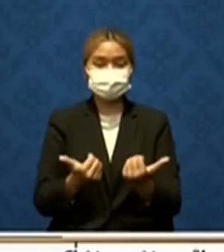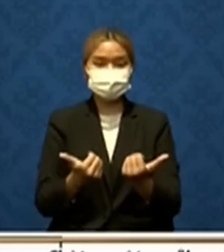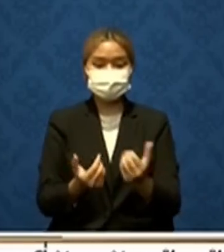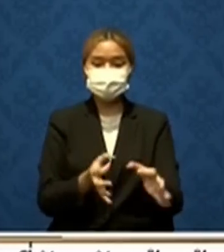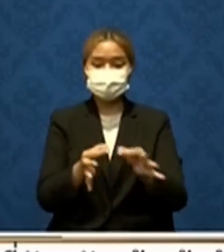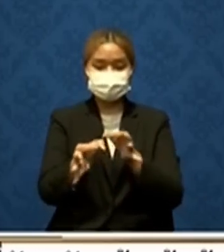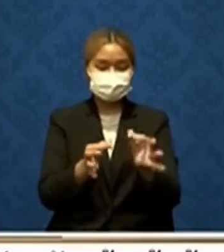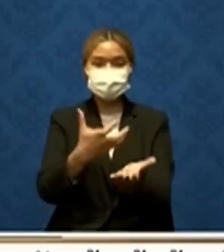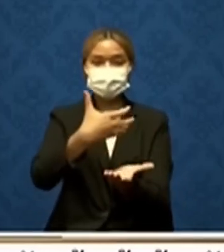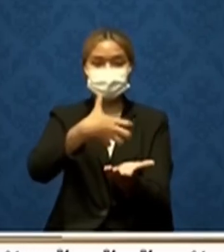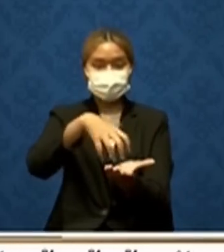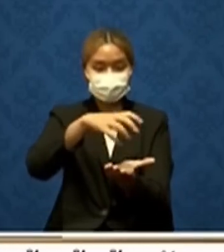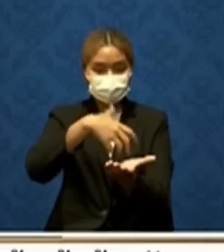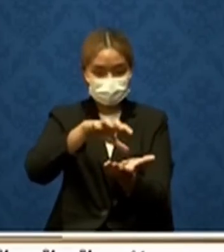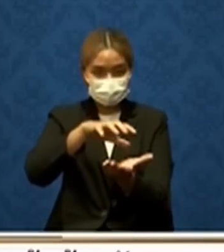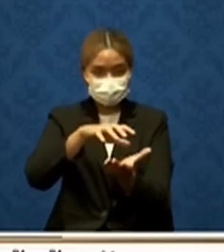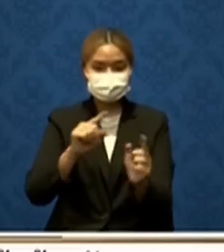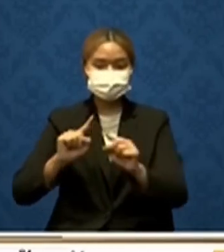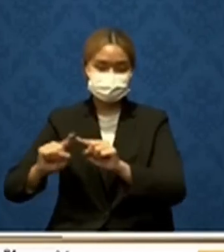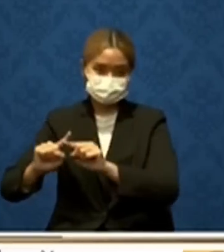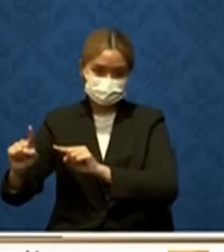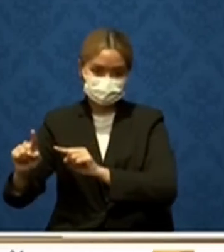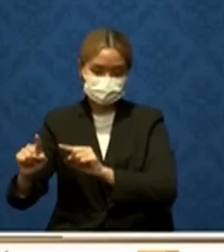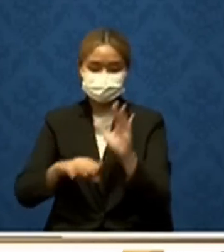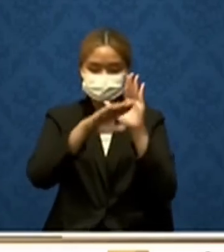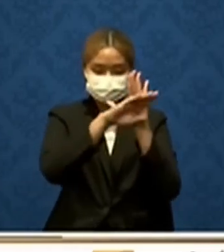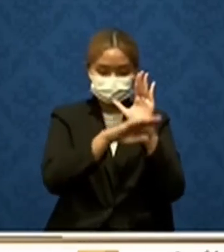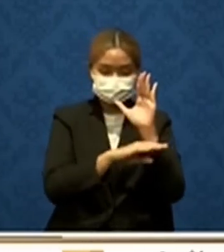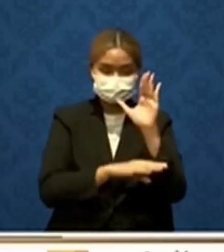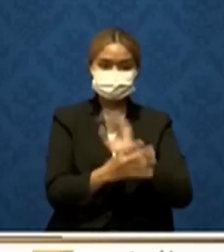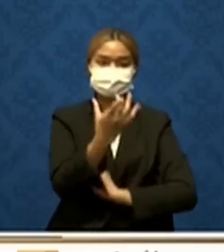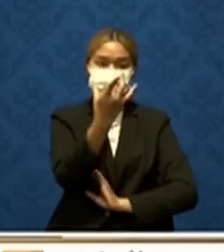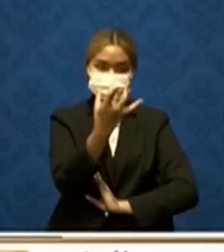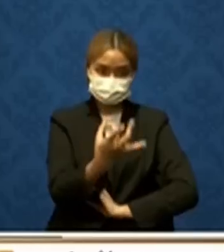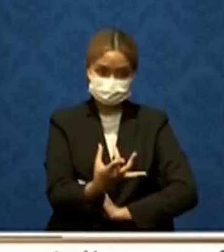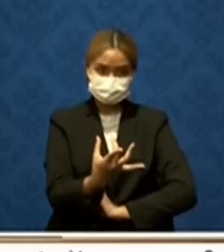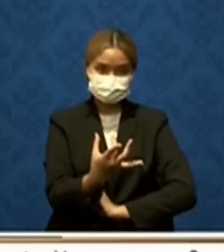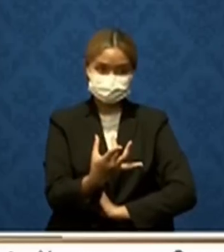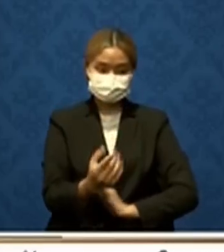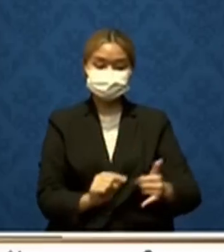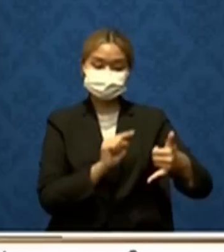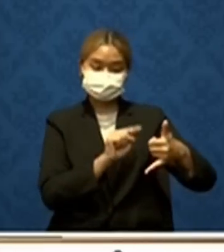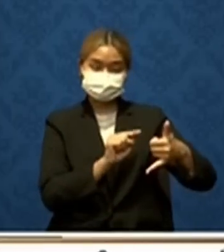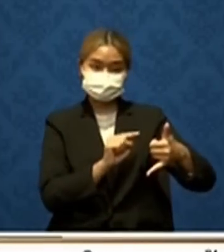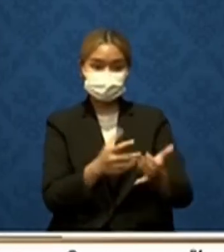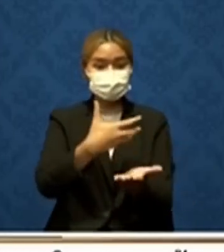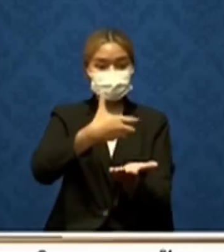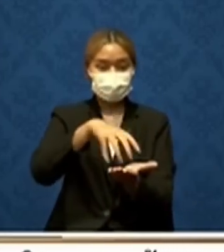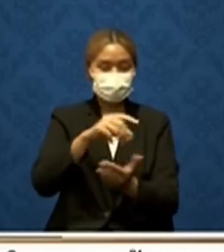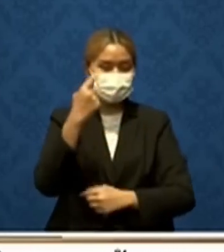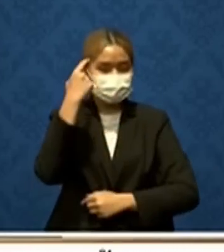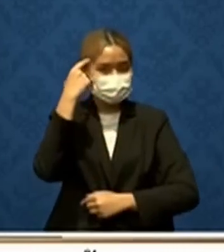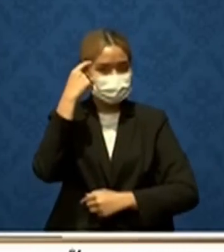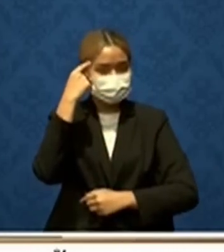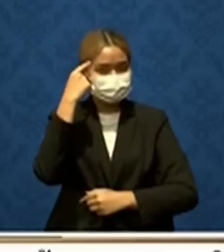ว่าได้ดำเนินการอย่างไรไปบ้างเพราะฉะนั้นที่ท่านเปล่าหาเนี่ยไม่เป็นความจริงนี่คือ